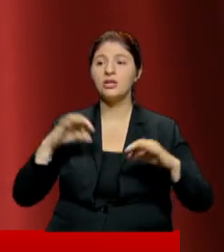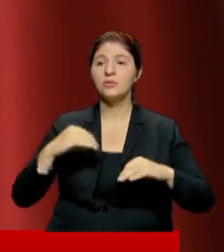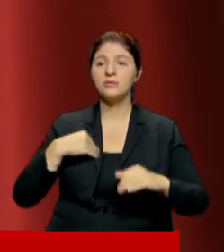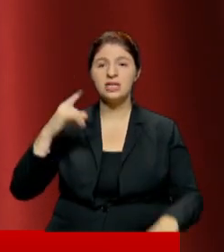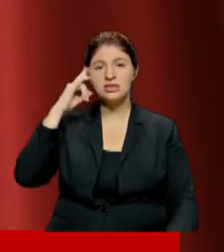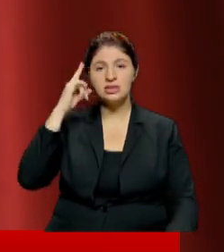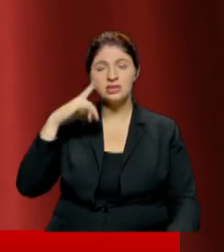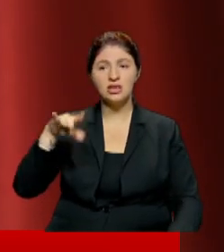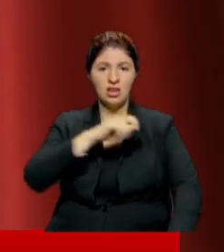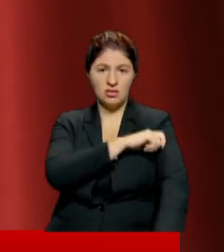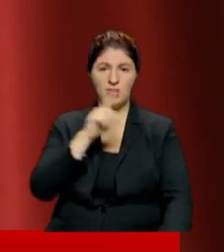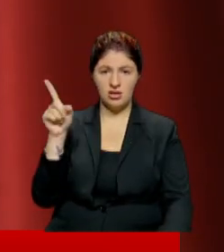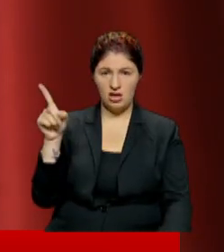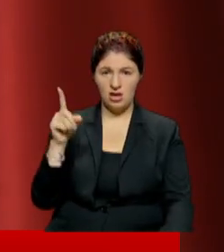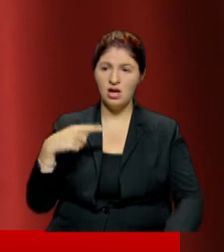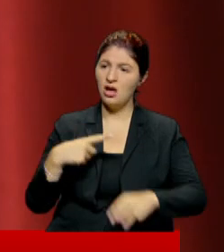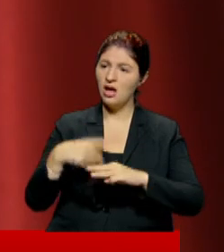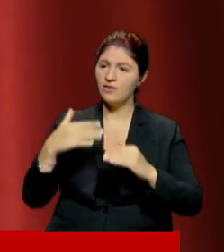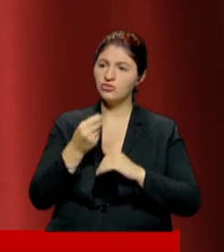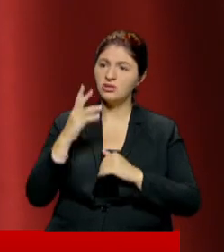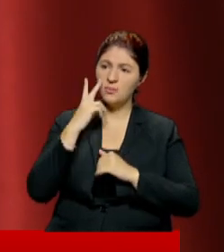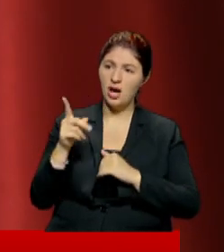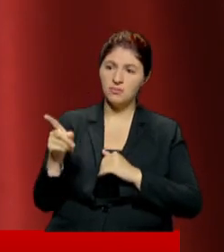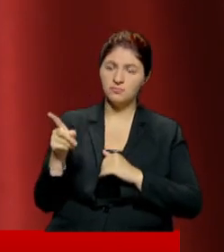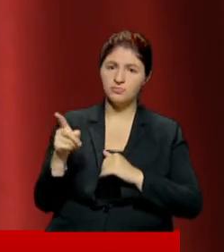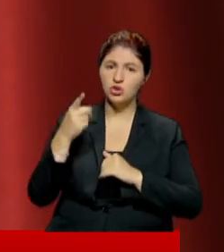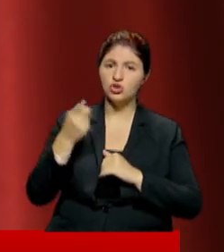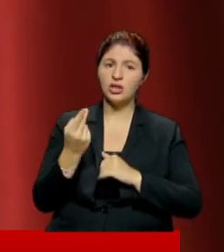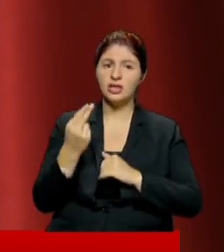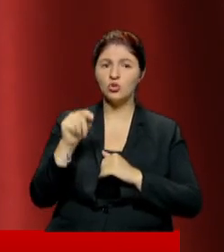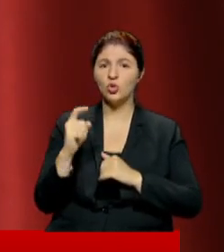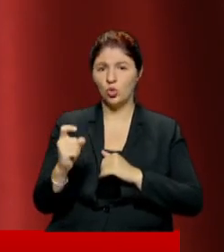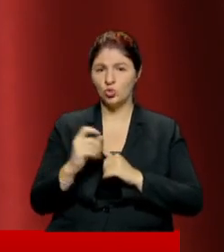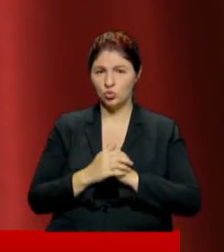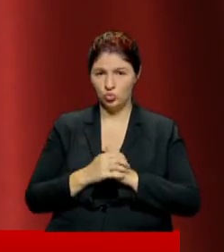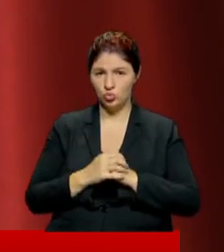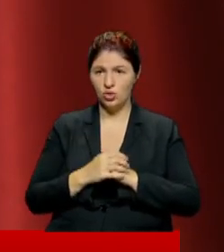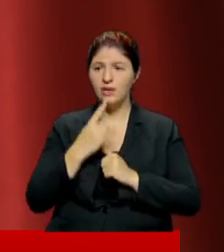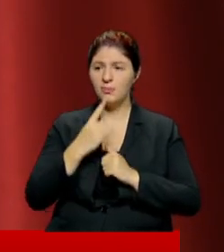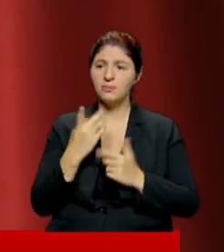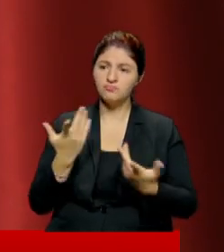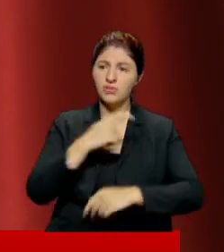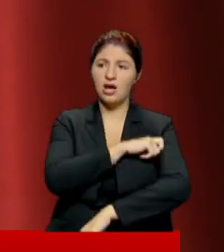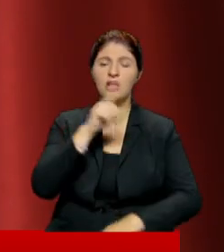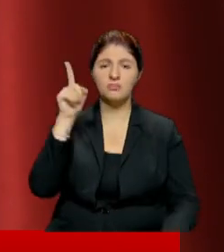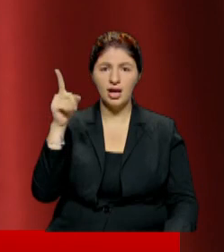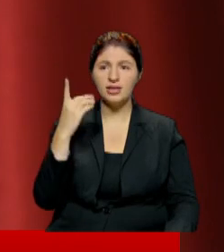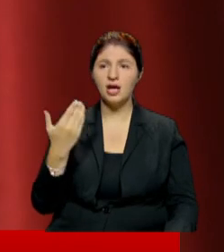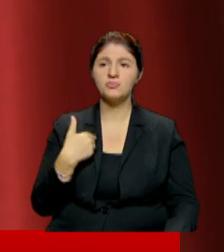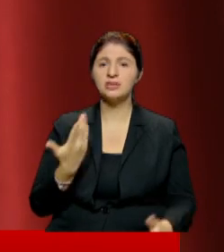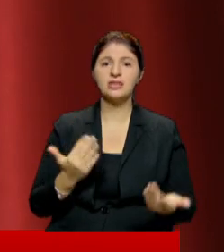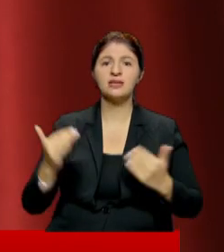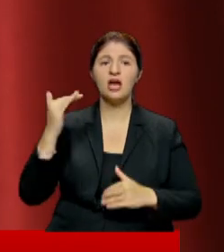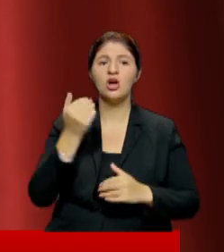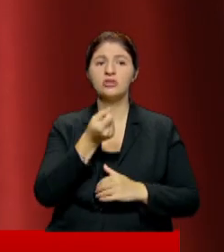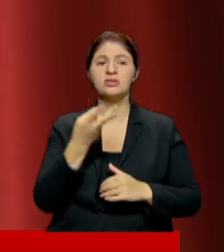bizi kıskanan Almanya'da enflasyon rakamına bakalım yüzde 7.9 Demek ki Almanya niye biz